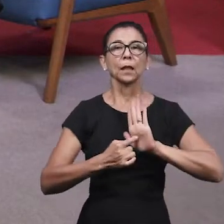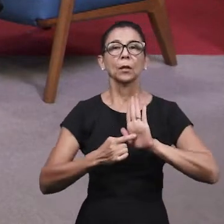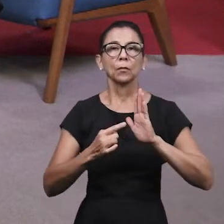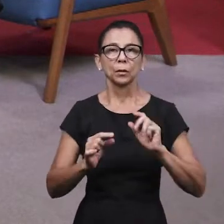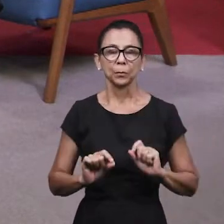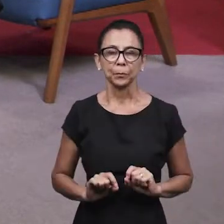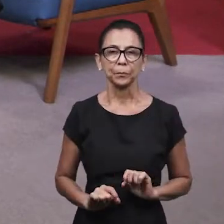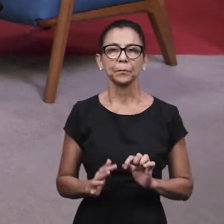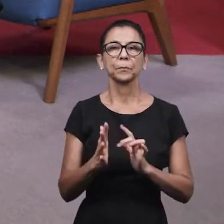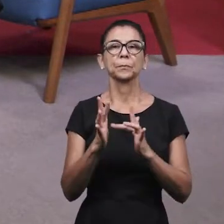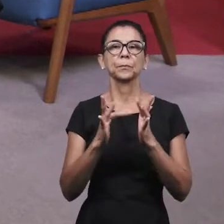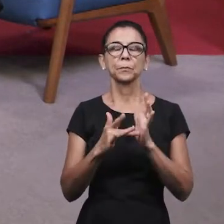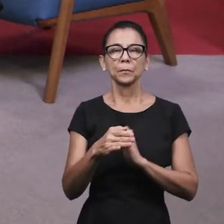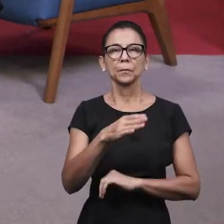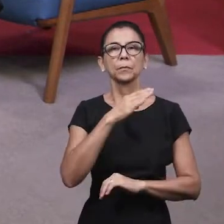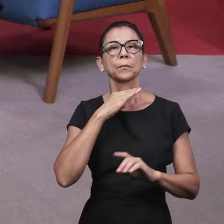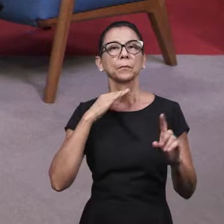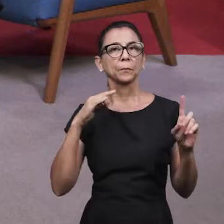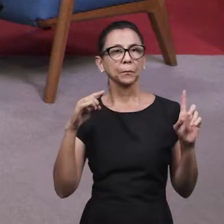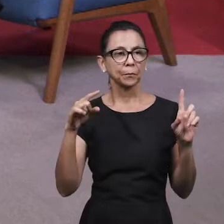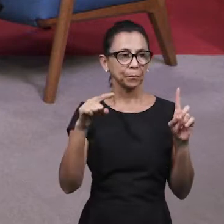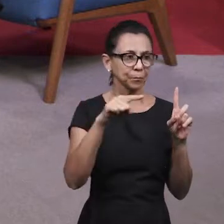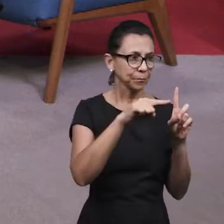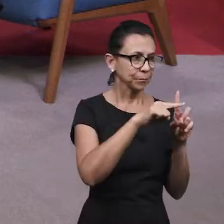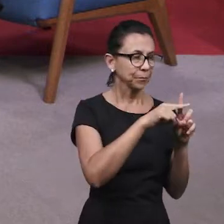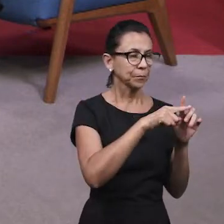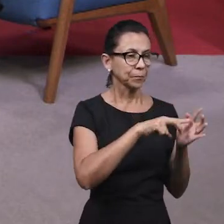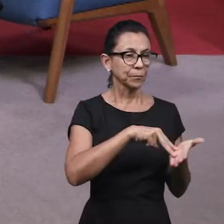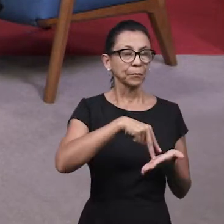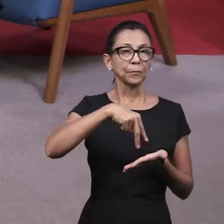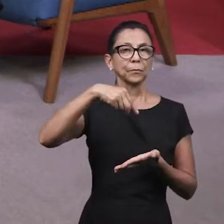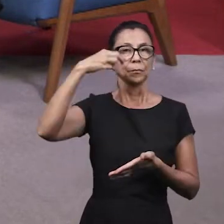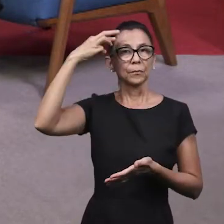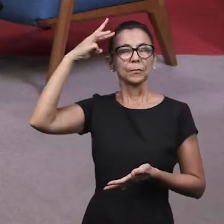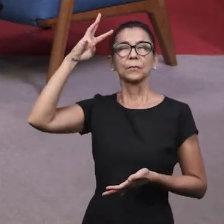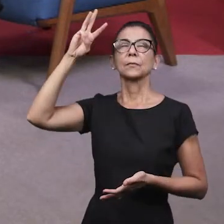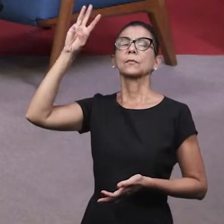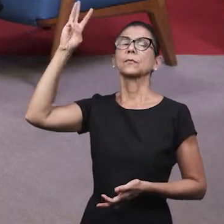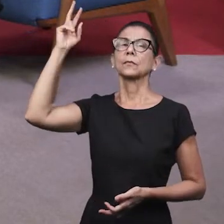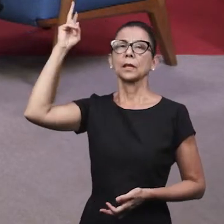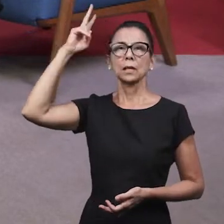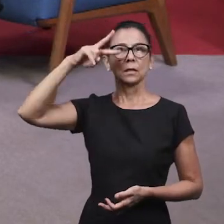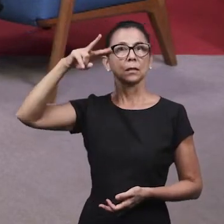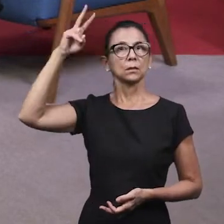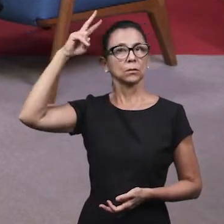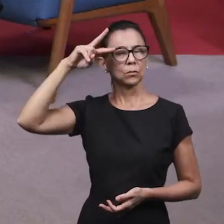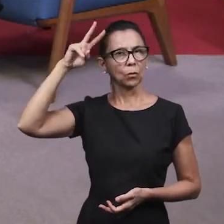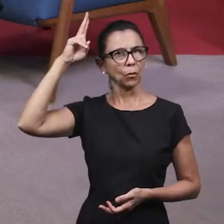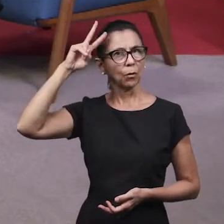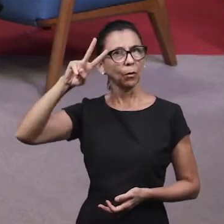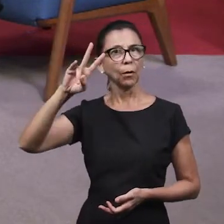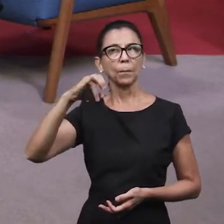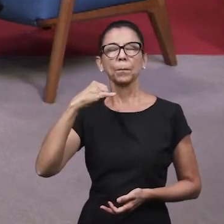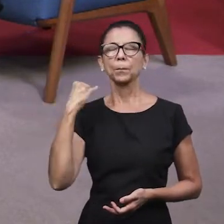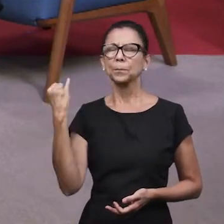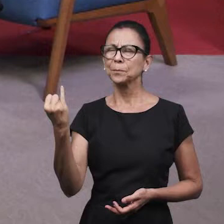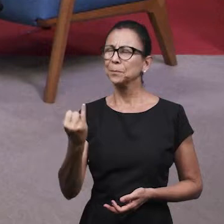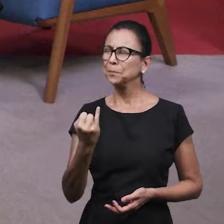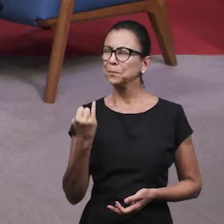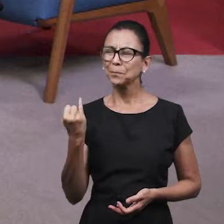mort et est ressuscité au troisième jour, la croix, connaître cette histoire, cela est très important,